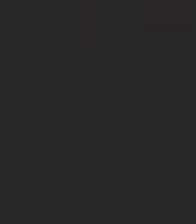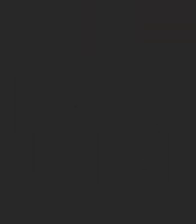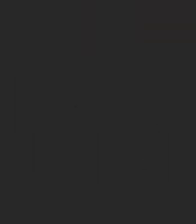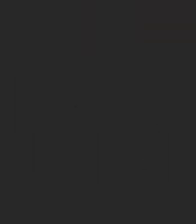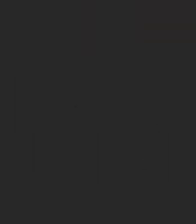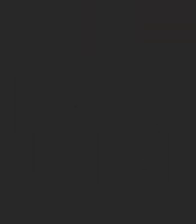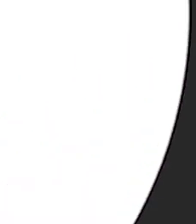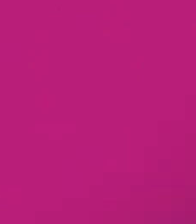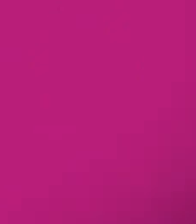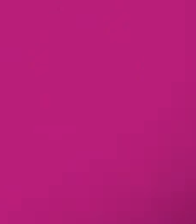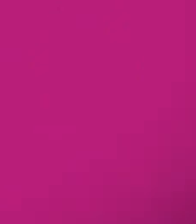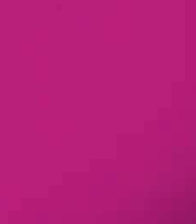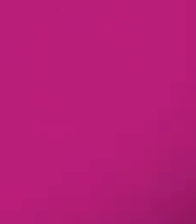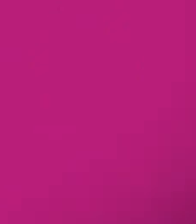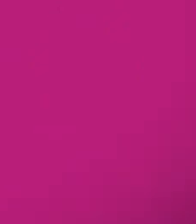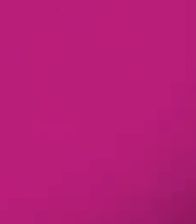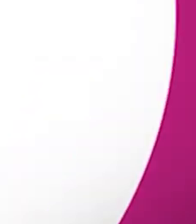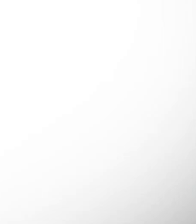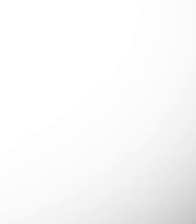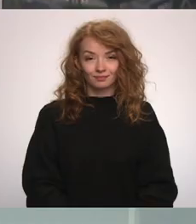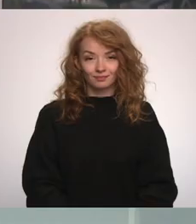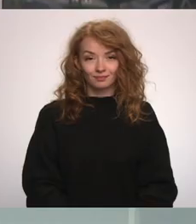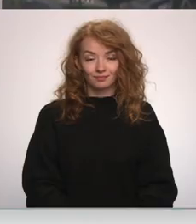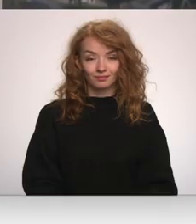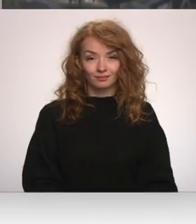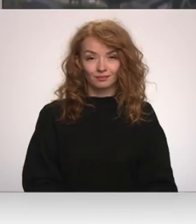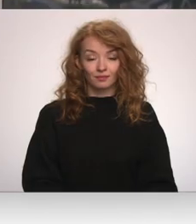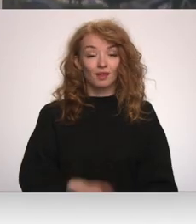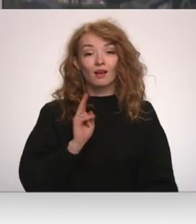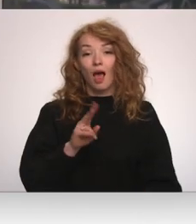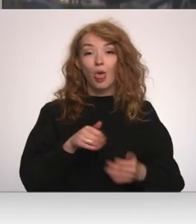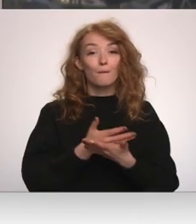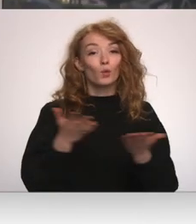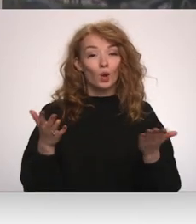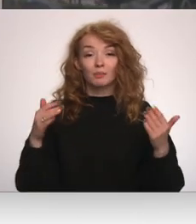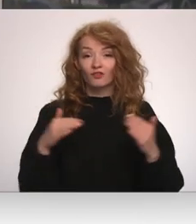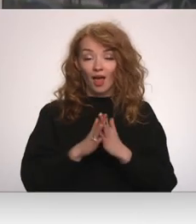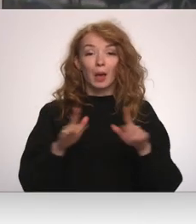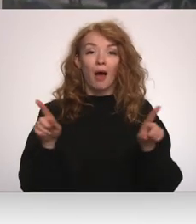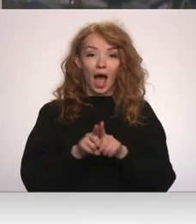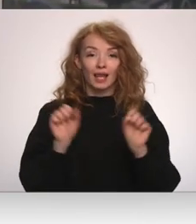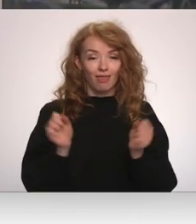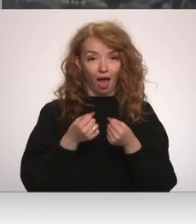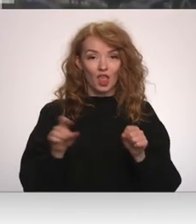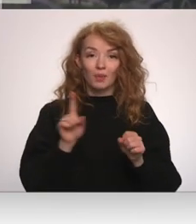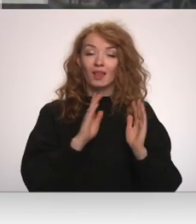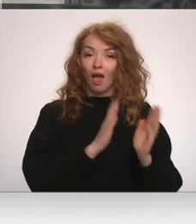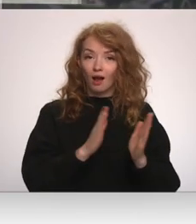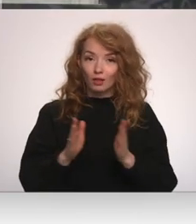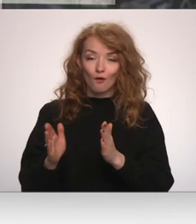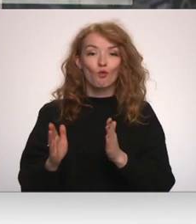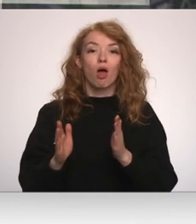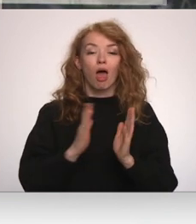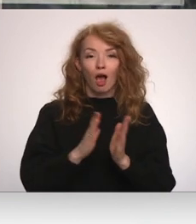Re, viss ēters ir te! Kā ikvieniem svētkiem, arī Jāņiem ir jāgatavojas, jābrūvē